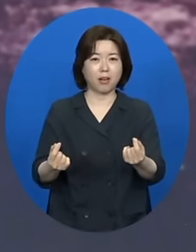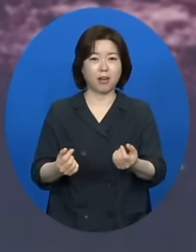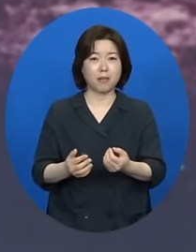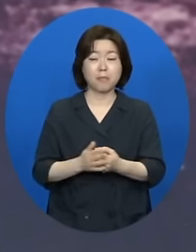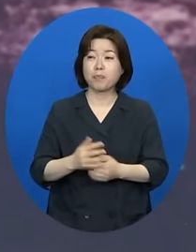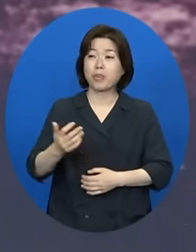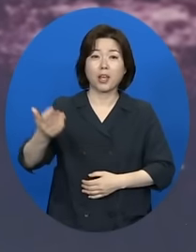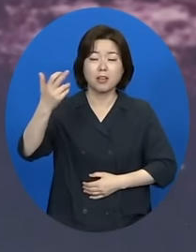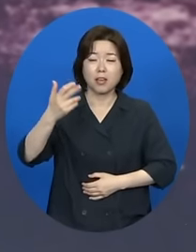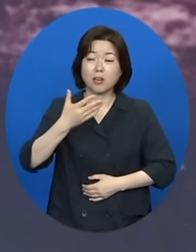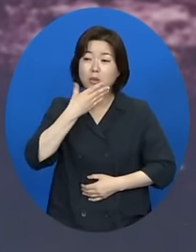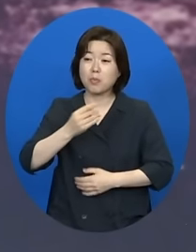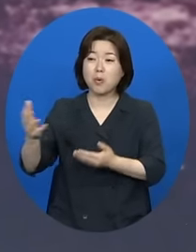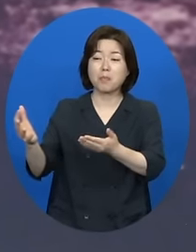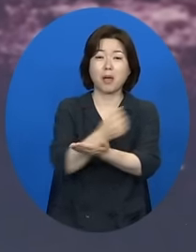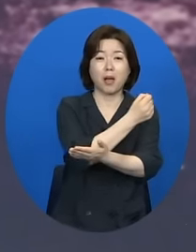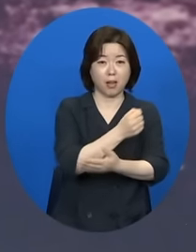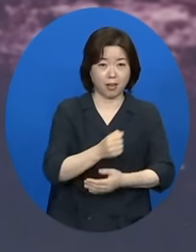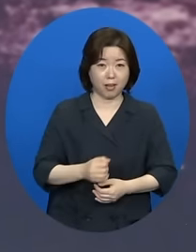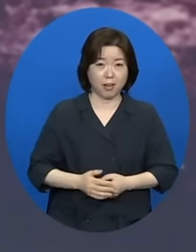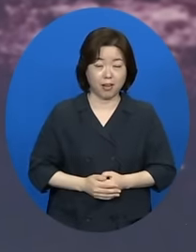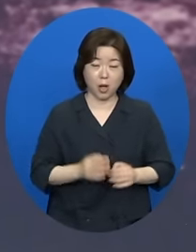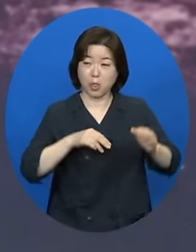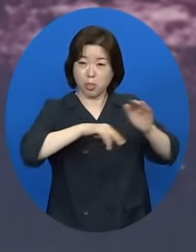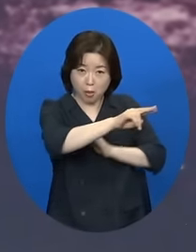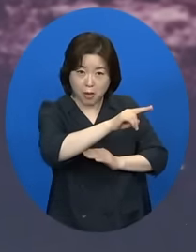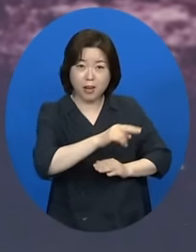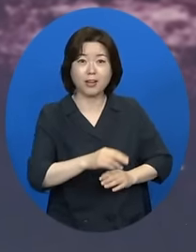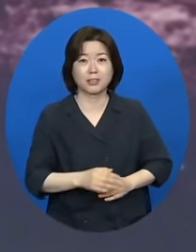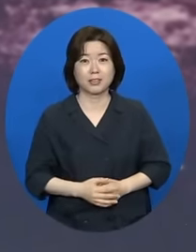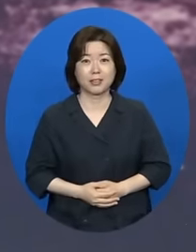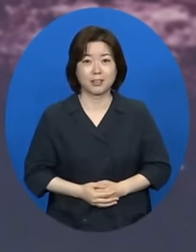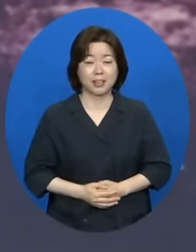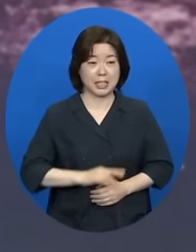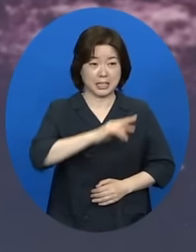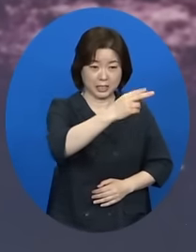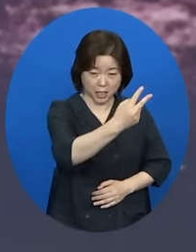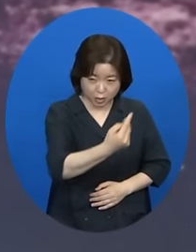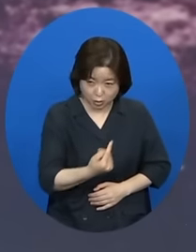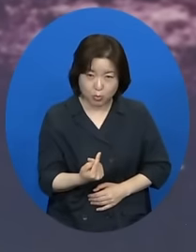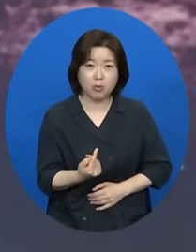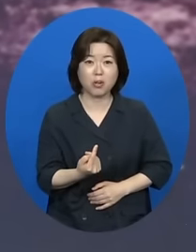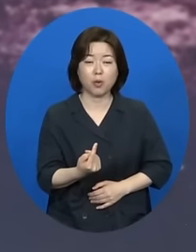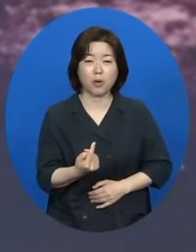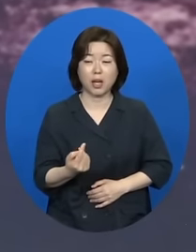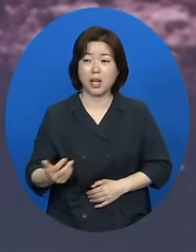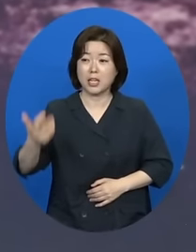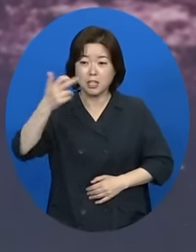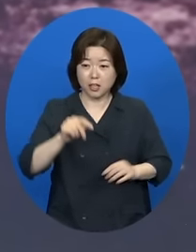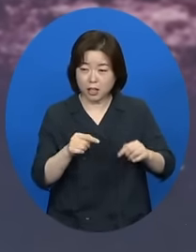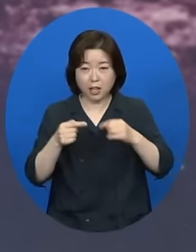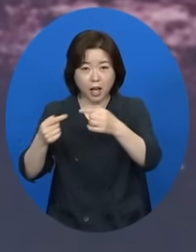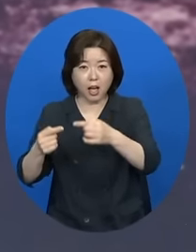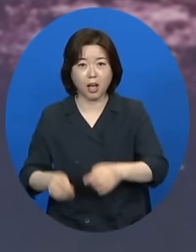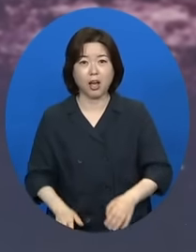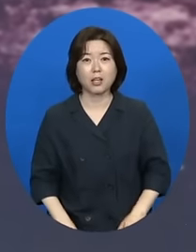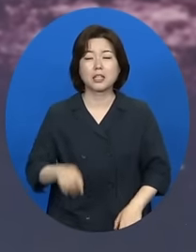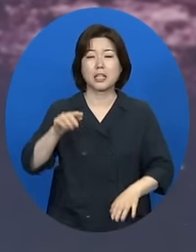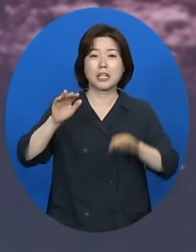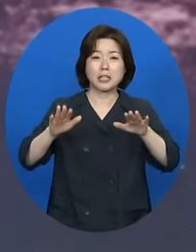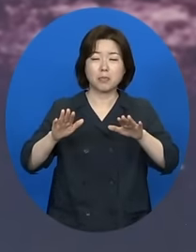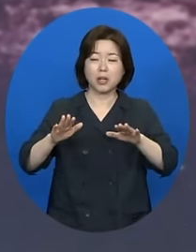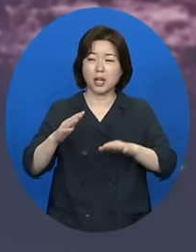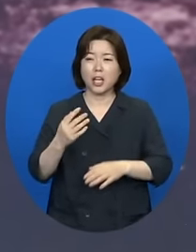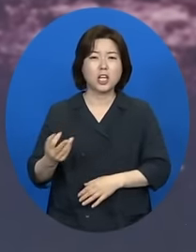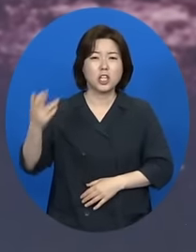그 복을 가로채서 도망가서 다시 돌아와서 형에게 나오는, 근데 이번에도 에서가